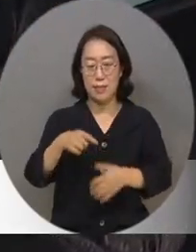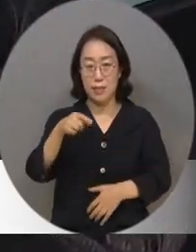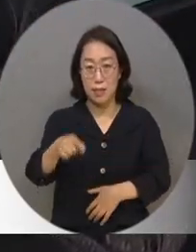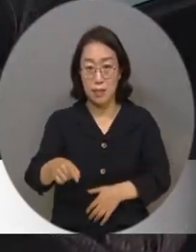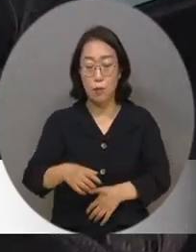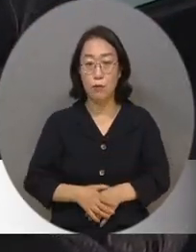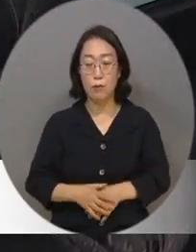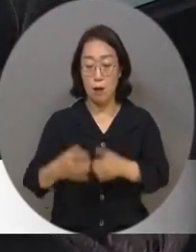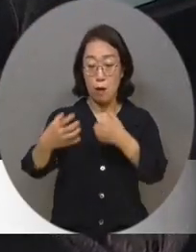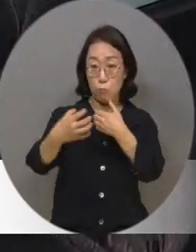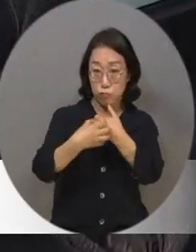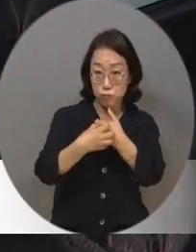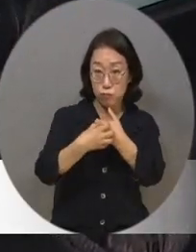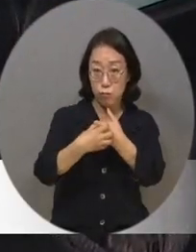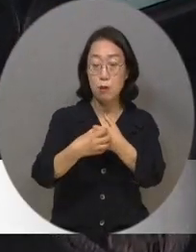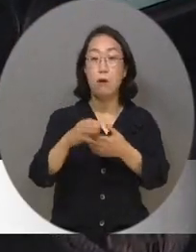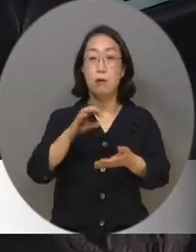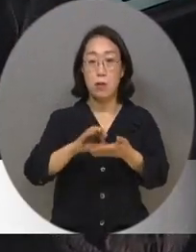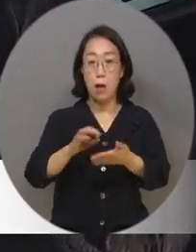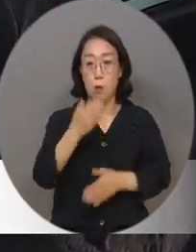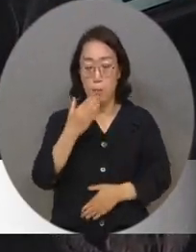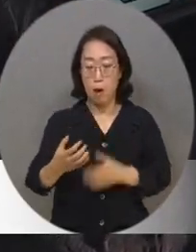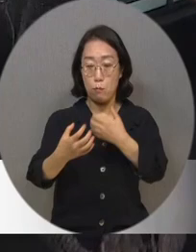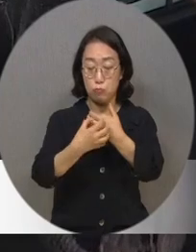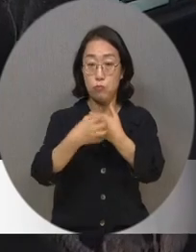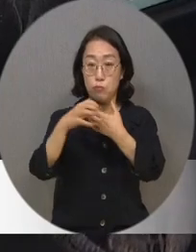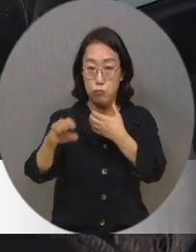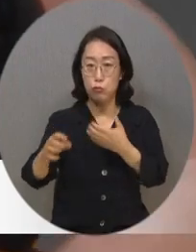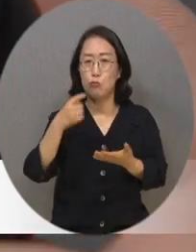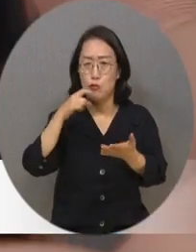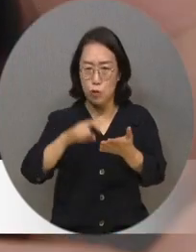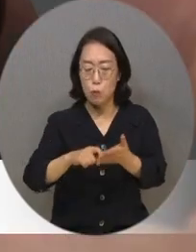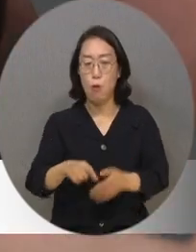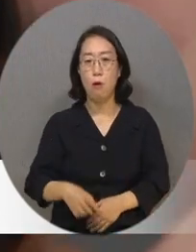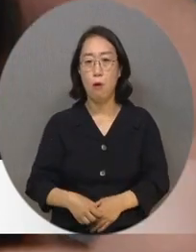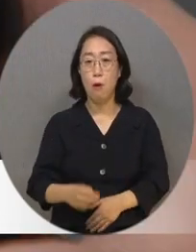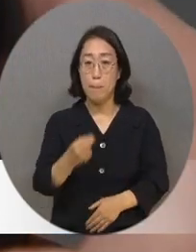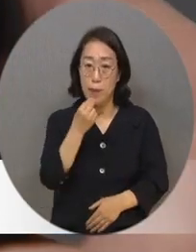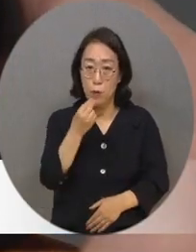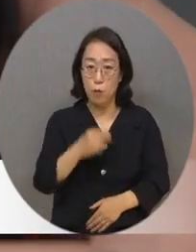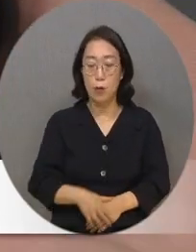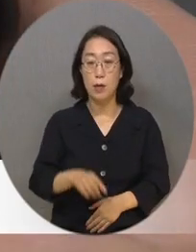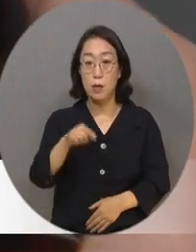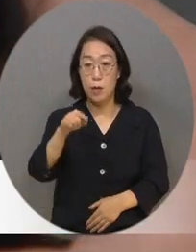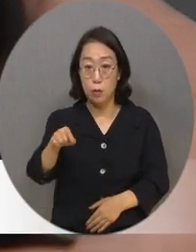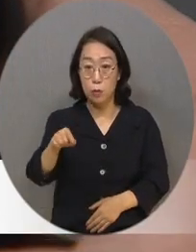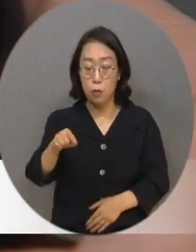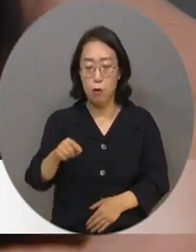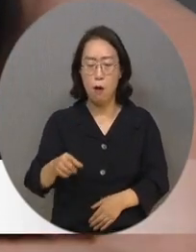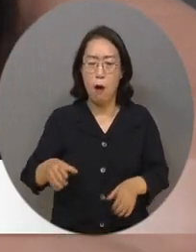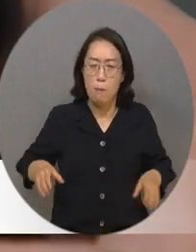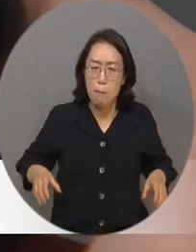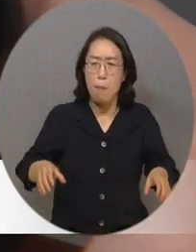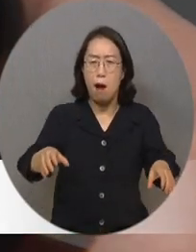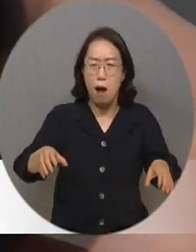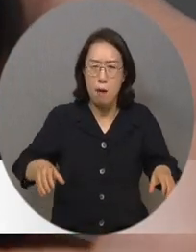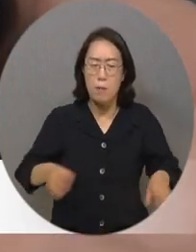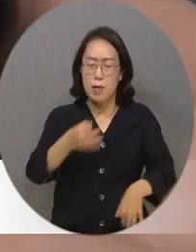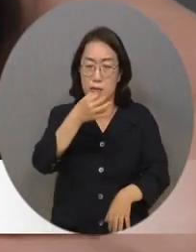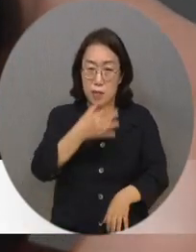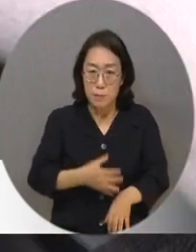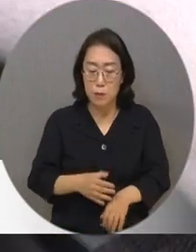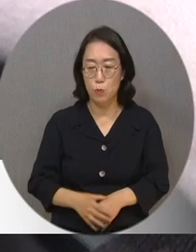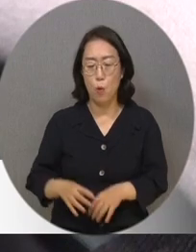휠체어에 결합해 사용하는 장치로 달부착이 용이한 배터리와 조작기기로 수동 휠체어 사용에 따른 신체적 부담과